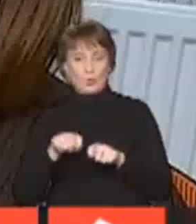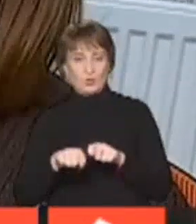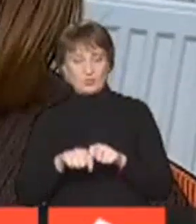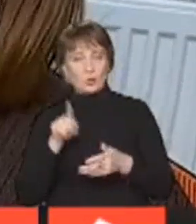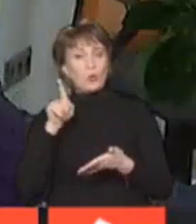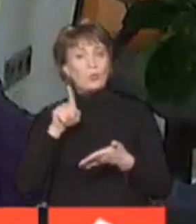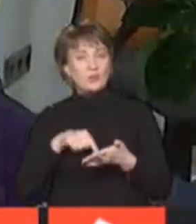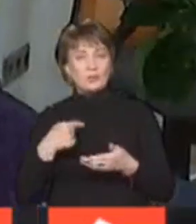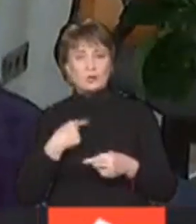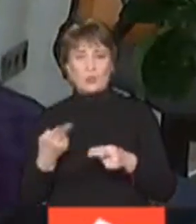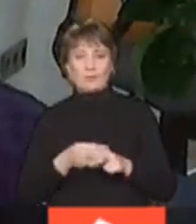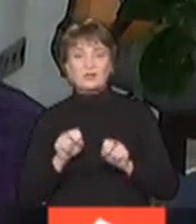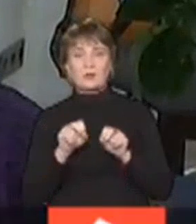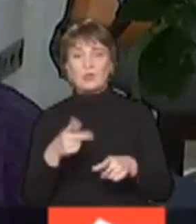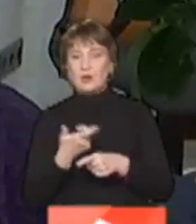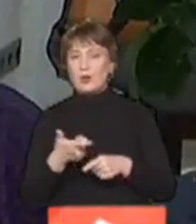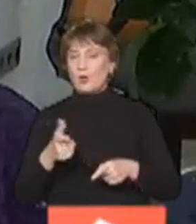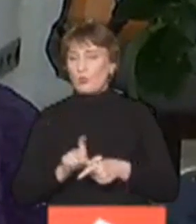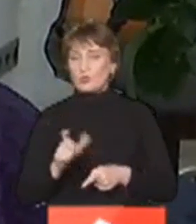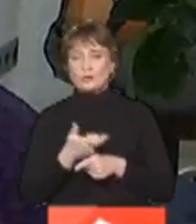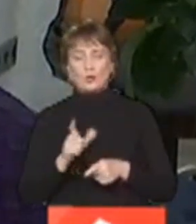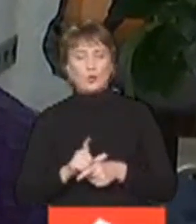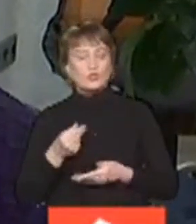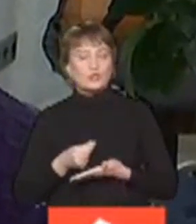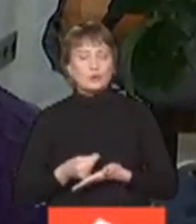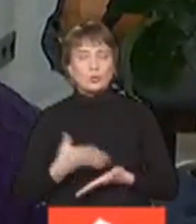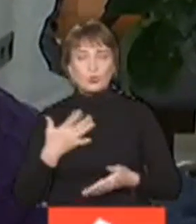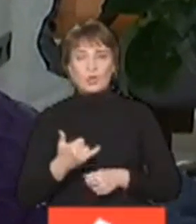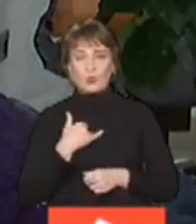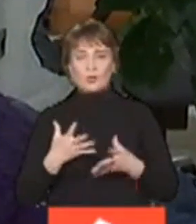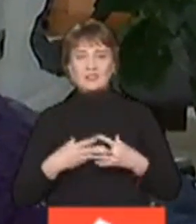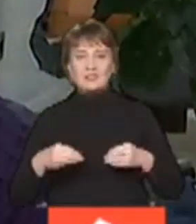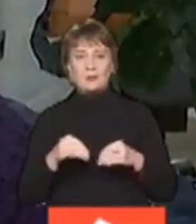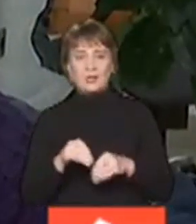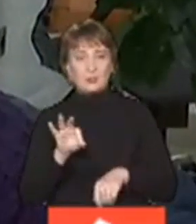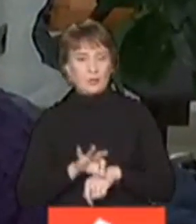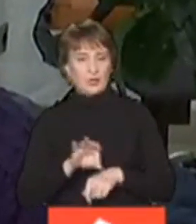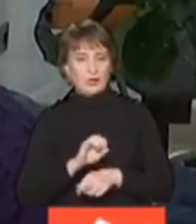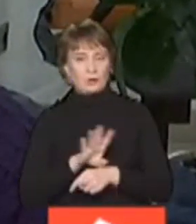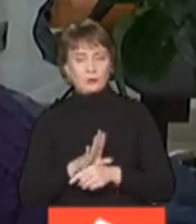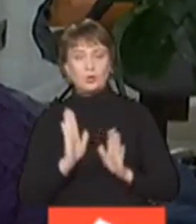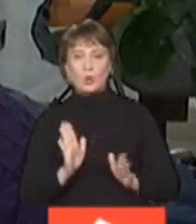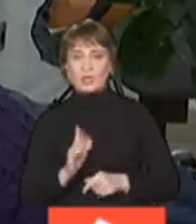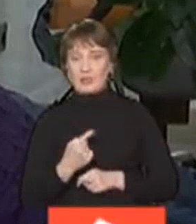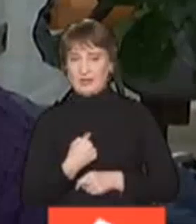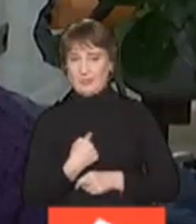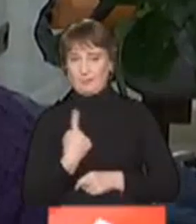что я уже безопасный. Я вам скажу так, что очень все это очень дорого. Вот у нас в семье ковидом переболел только я,